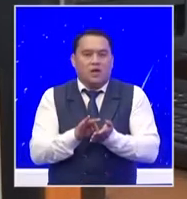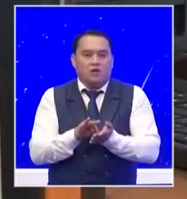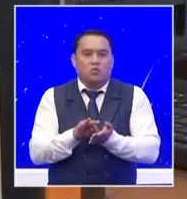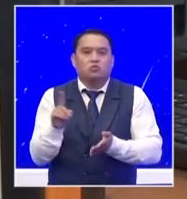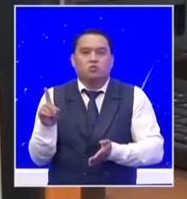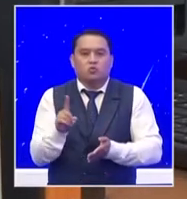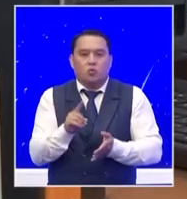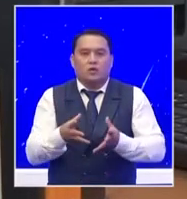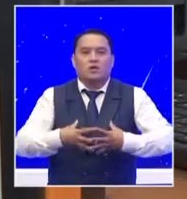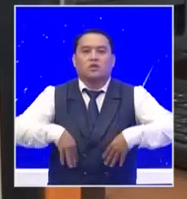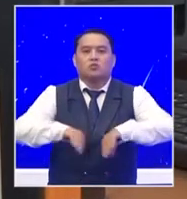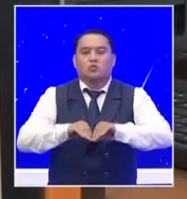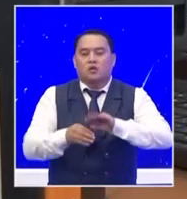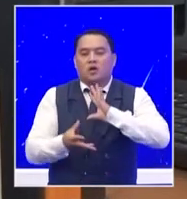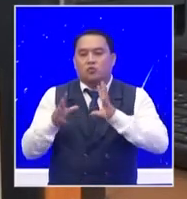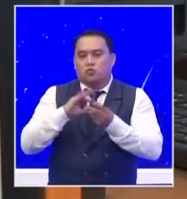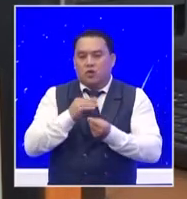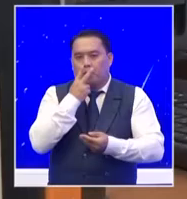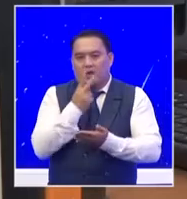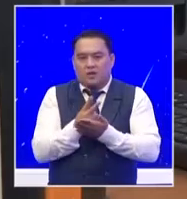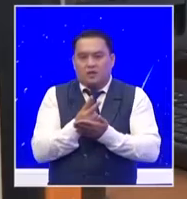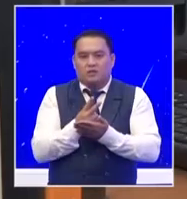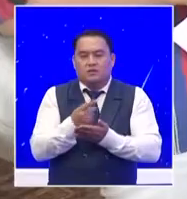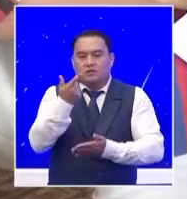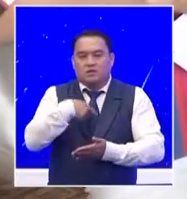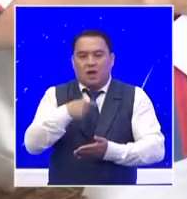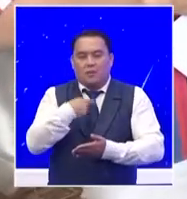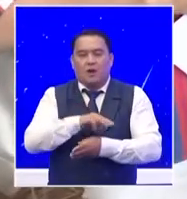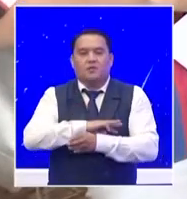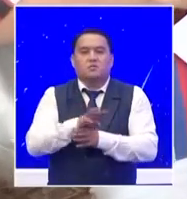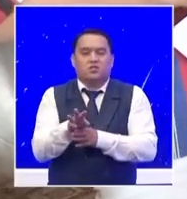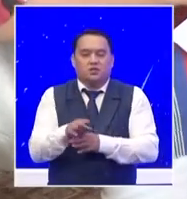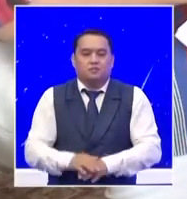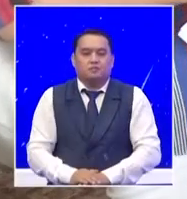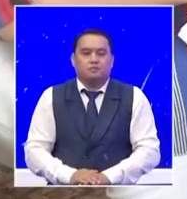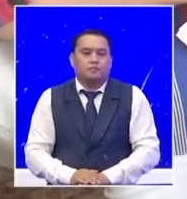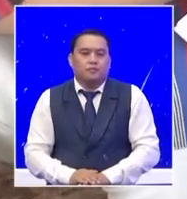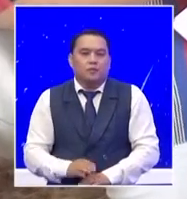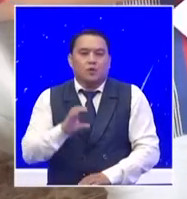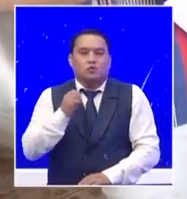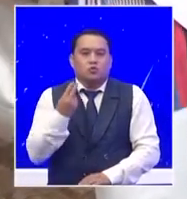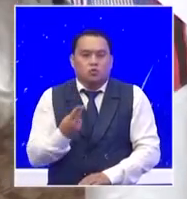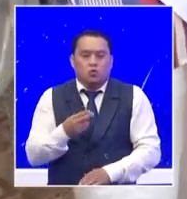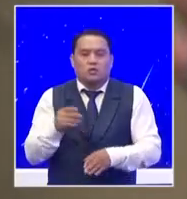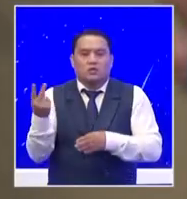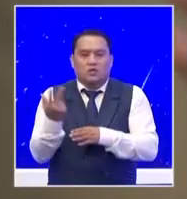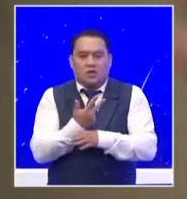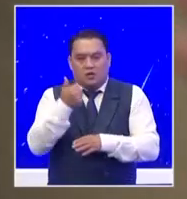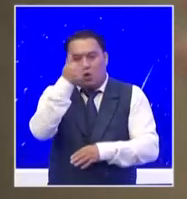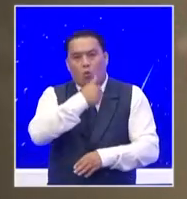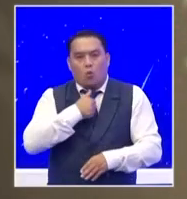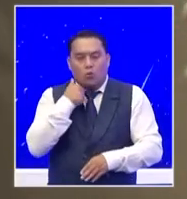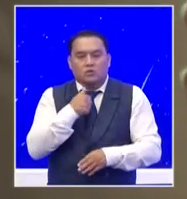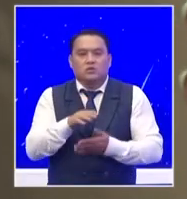по результатам данного проекта они могли бы выйти на самофинансирование. К слову, ярмарка социальных проектов проводится уже третий год. В этом